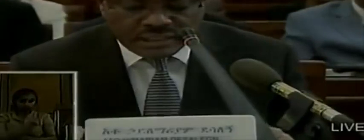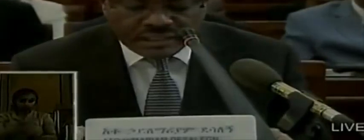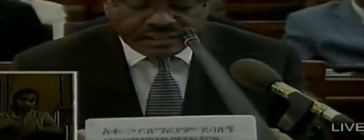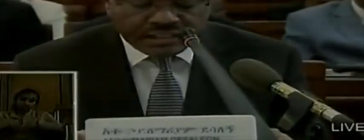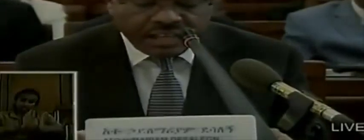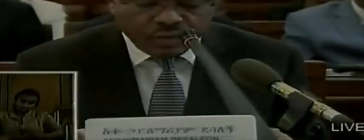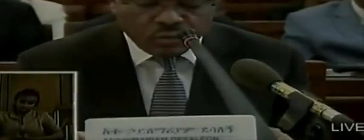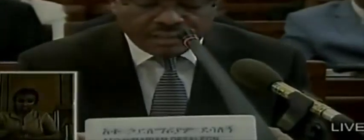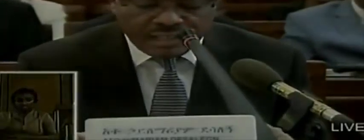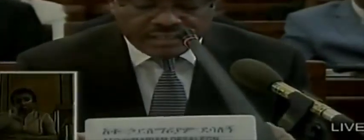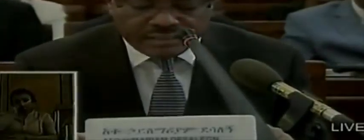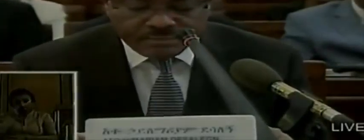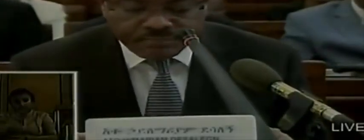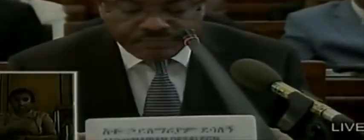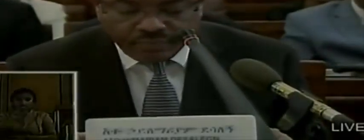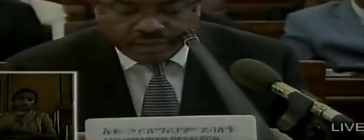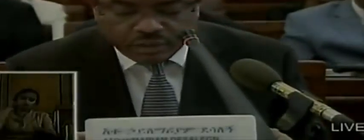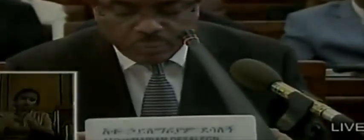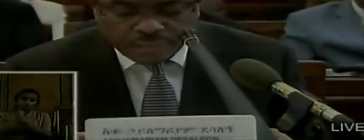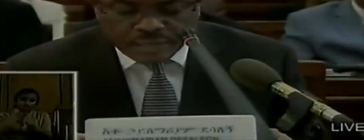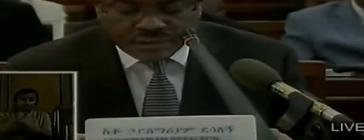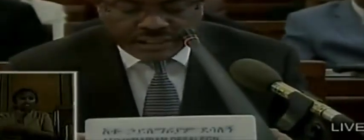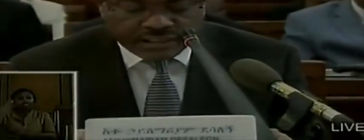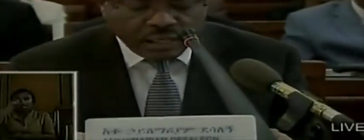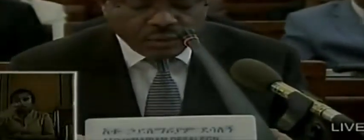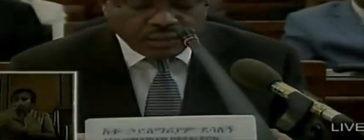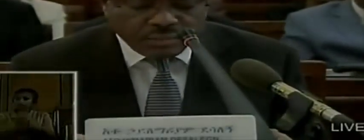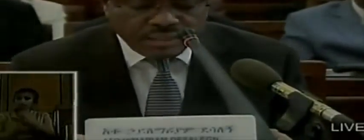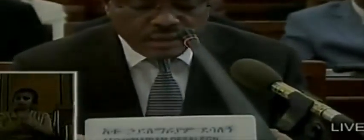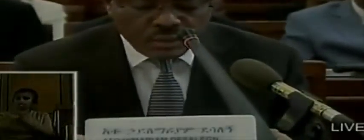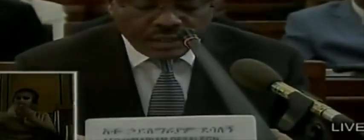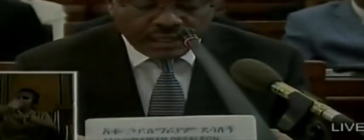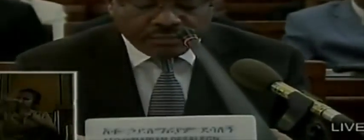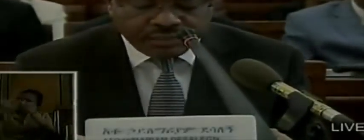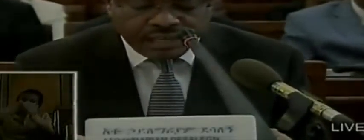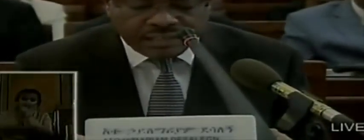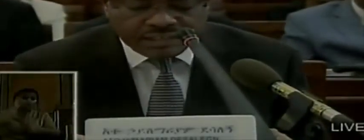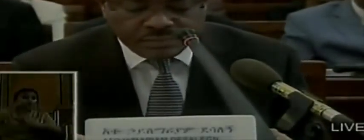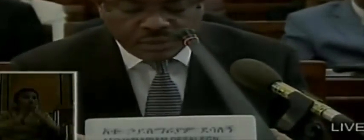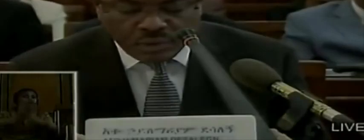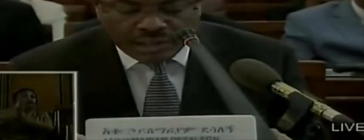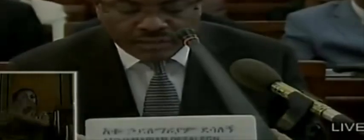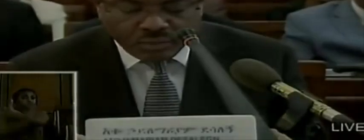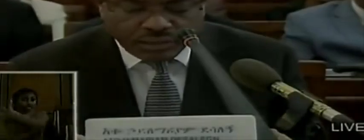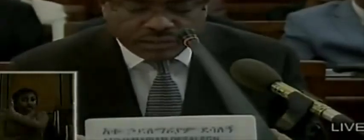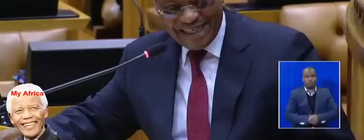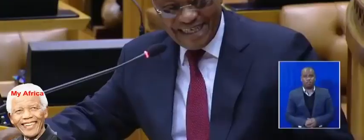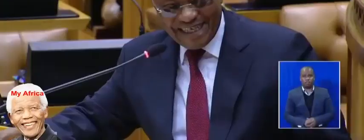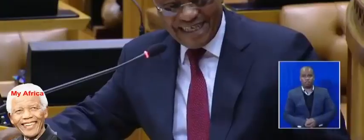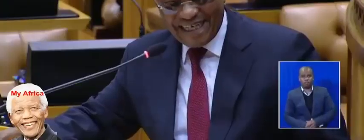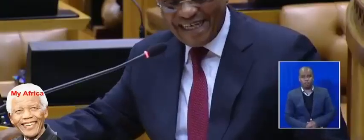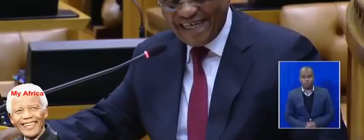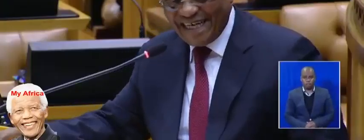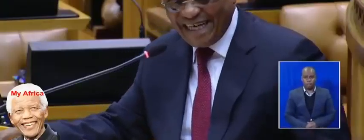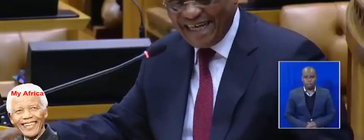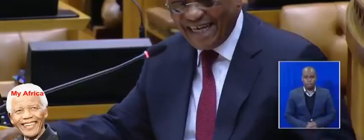ደከመኝ ሰለቸኝ ሳይሉ መጣርን የኢትዮጵያ ብቻ ሳይሆን ለመላው የዓለም ደሃ ህዝብ ተሟጋጅ መሆናቸውን